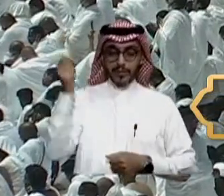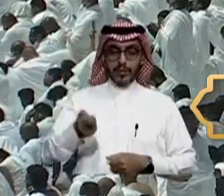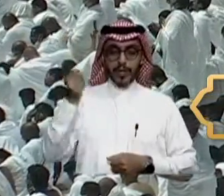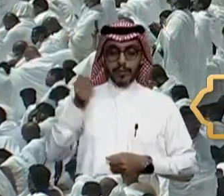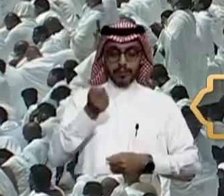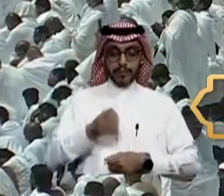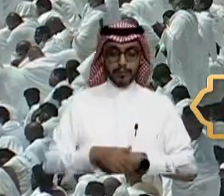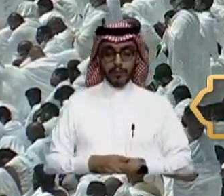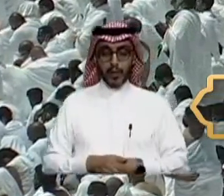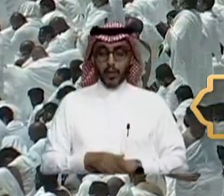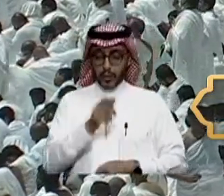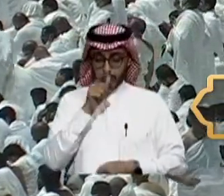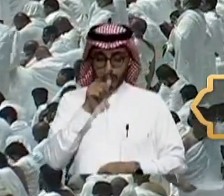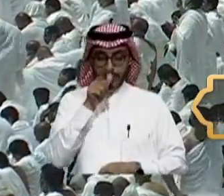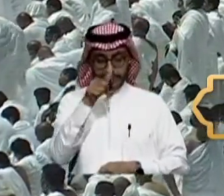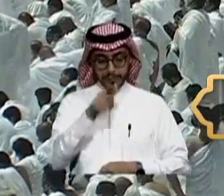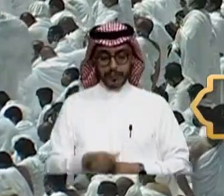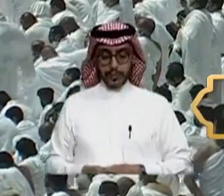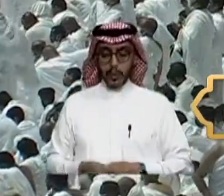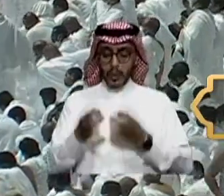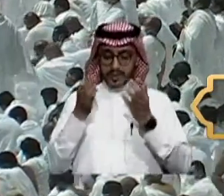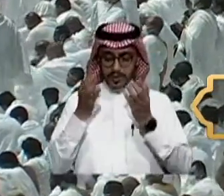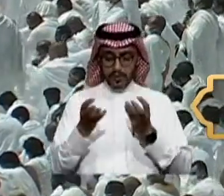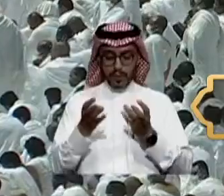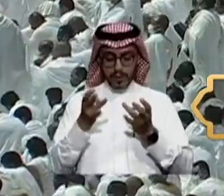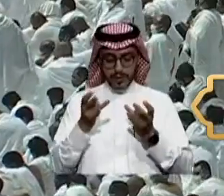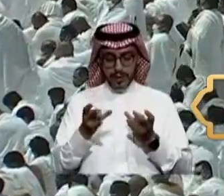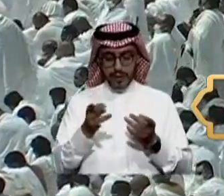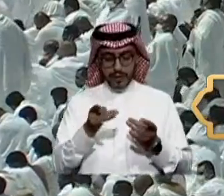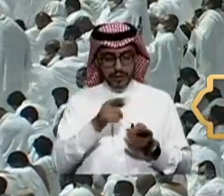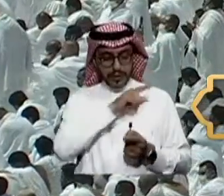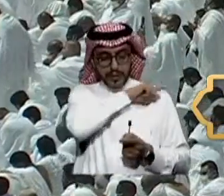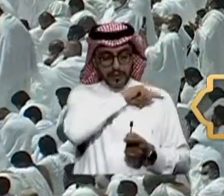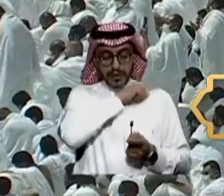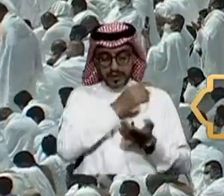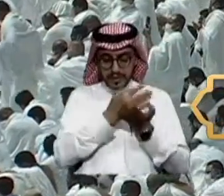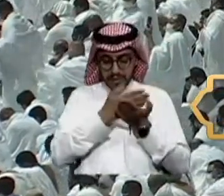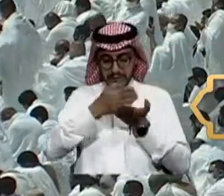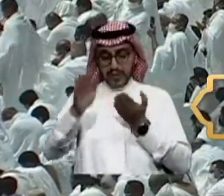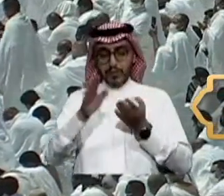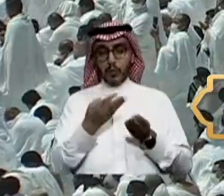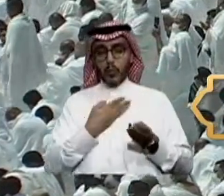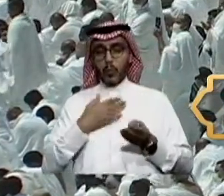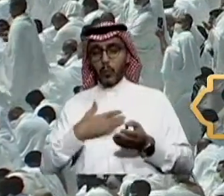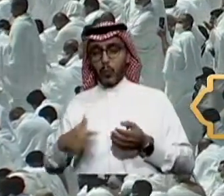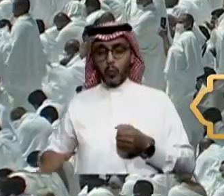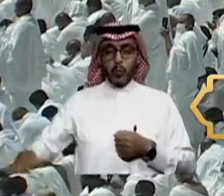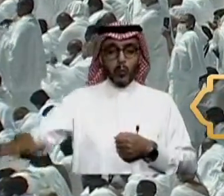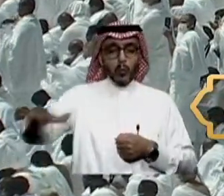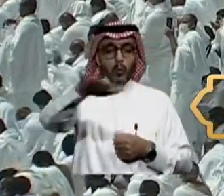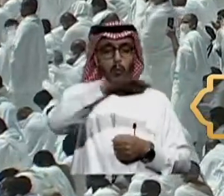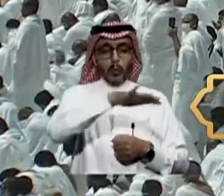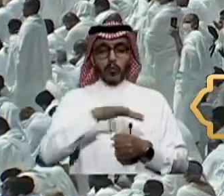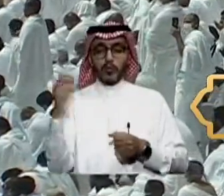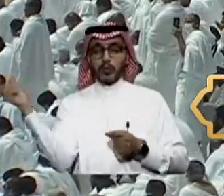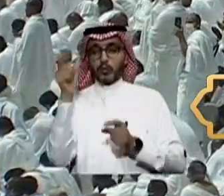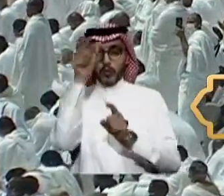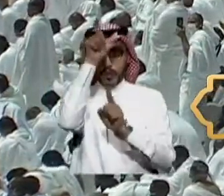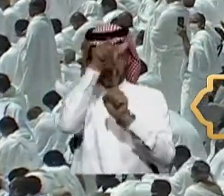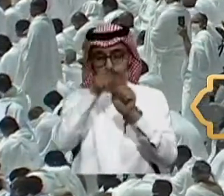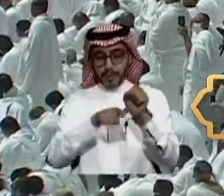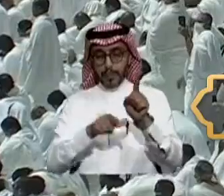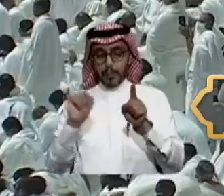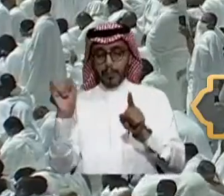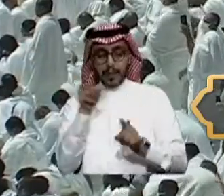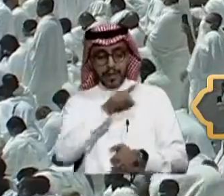عليه وسلم اقول قولي هذا واستغفر الله العظيم الجليل لي ولكم ولكافه